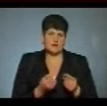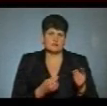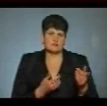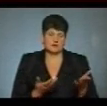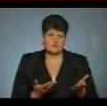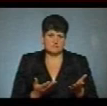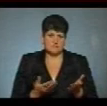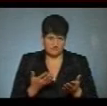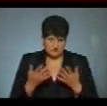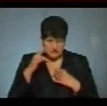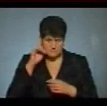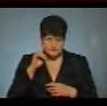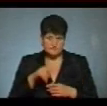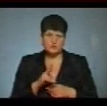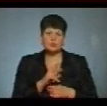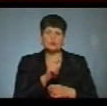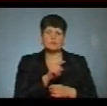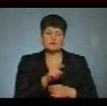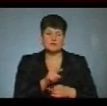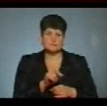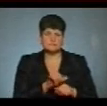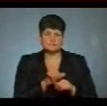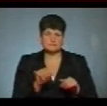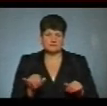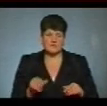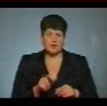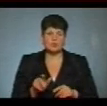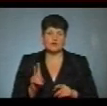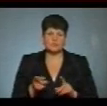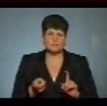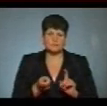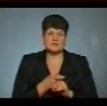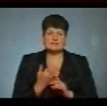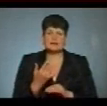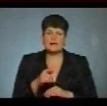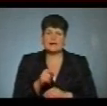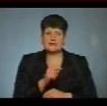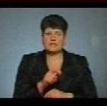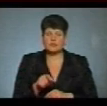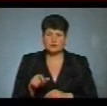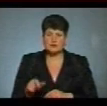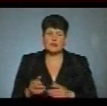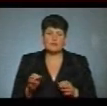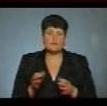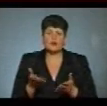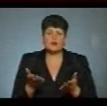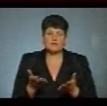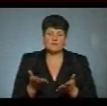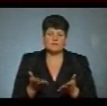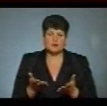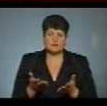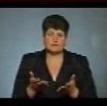чи вдалося виявити перше джерело і людей, які контактували з цими особами, скільки їх, про які межі